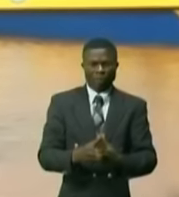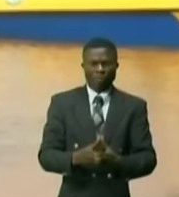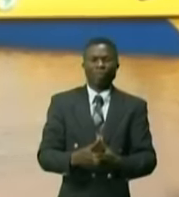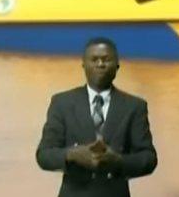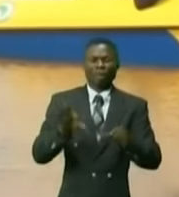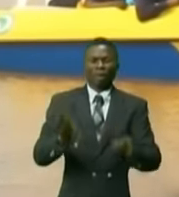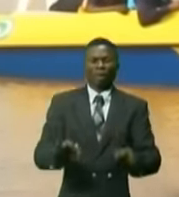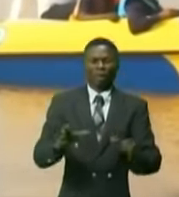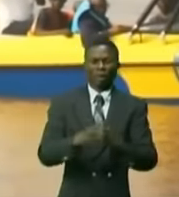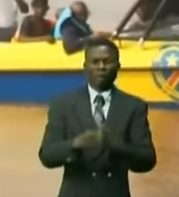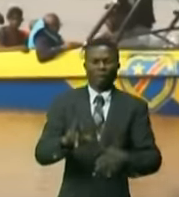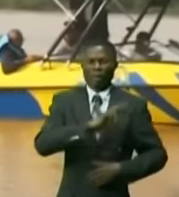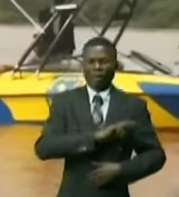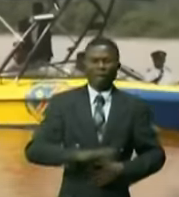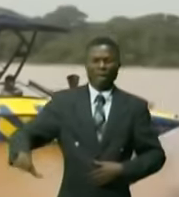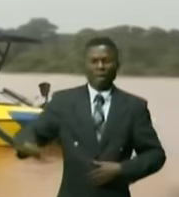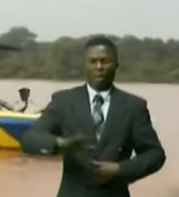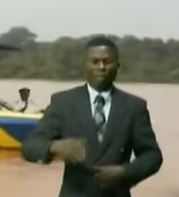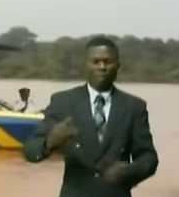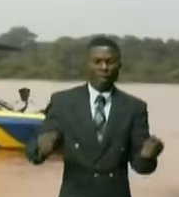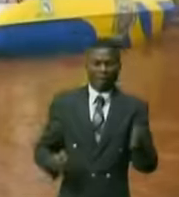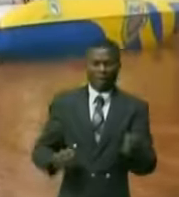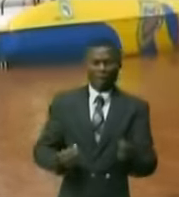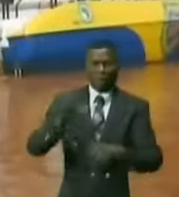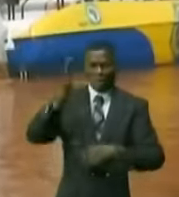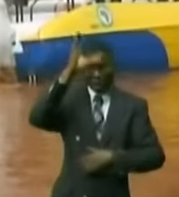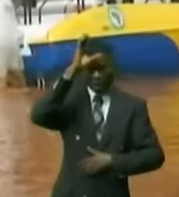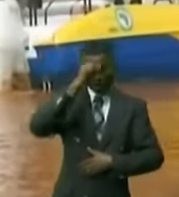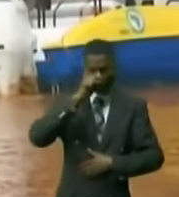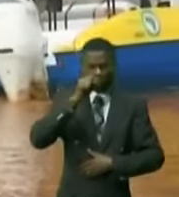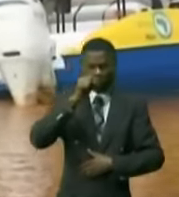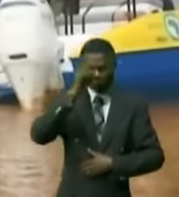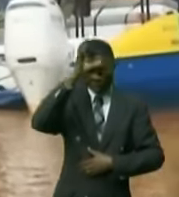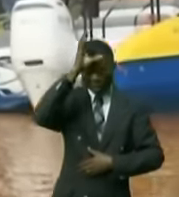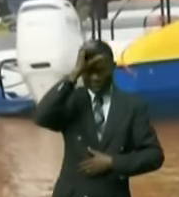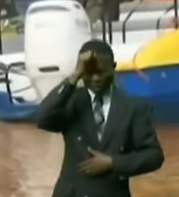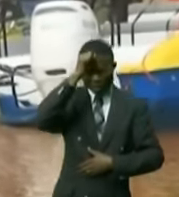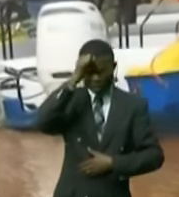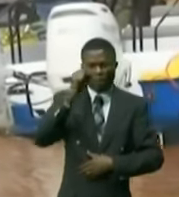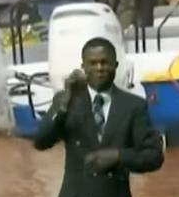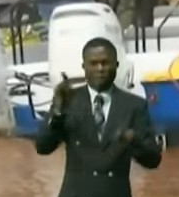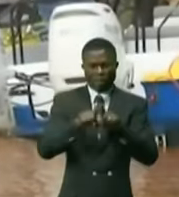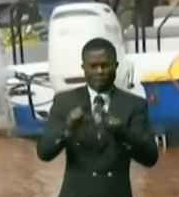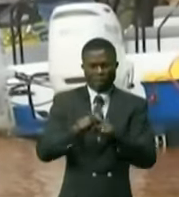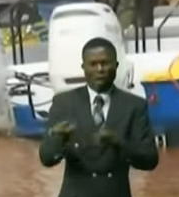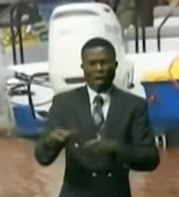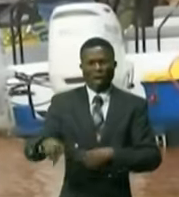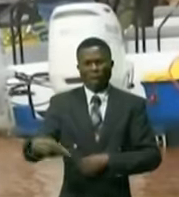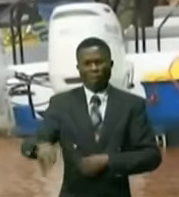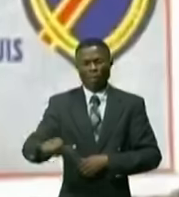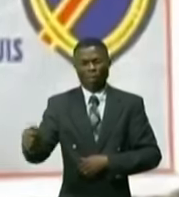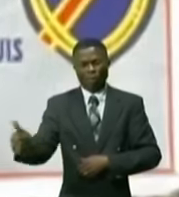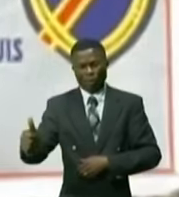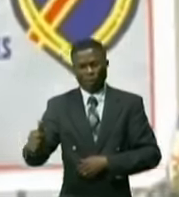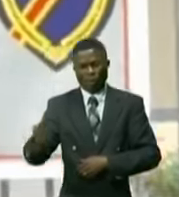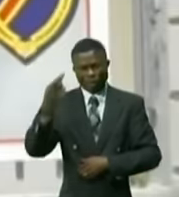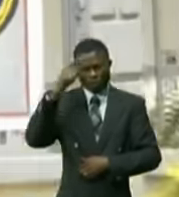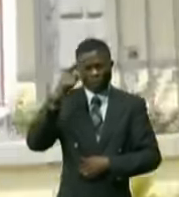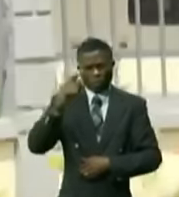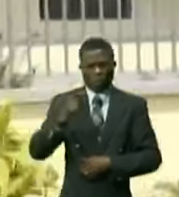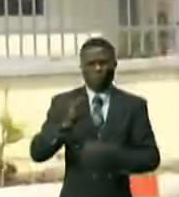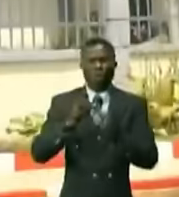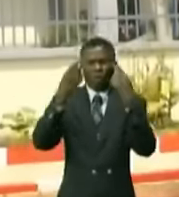terrestre, avec la République sœur d'Angola. Bandundu se démarque ainsi d'autres provinces. Elle est en tête pour l'atteinte